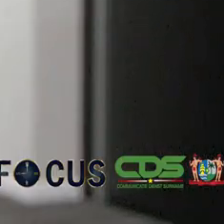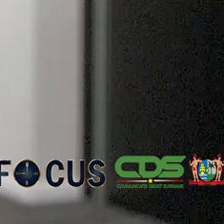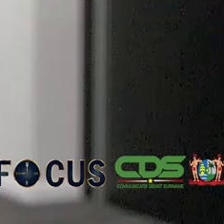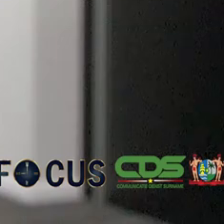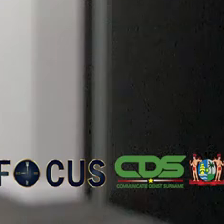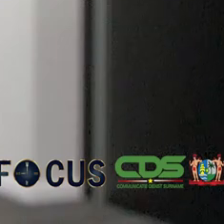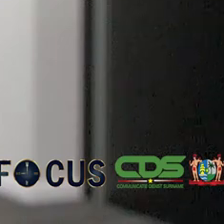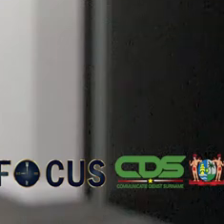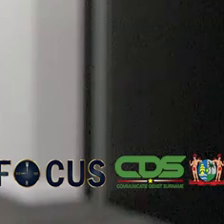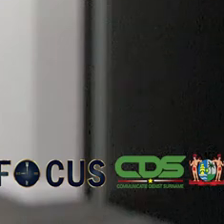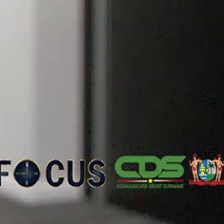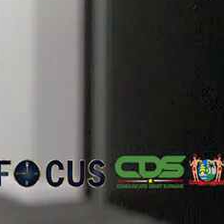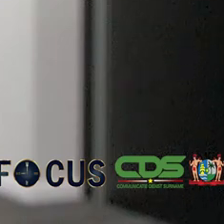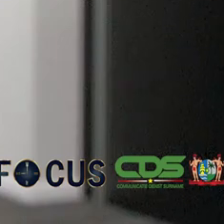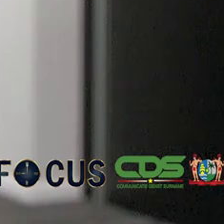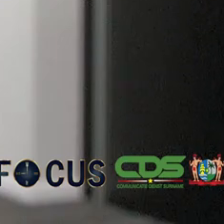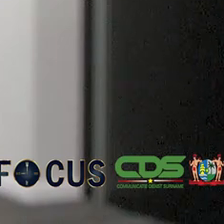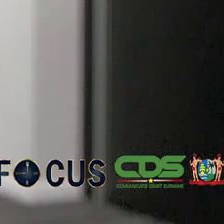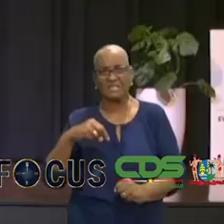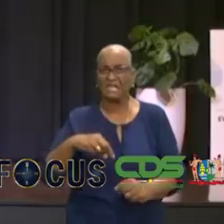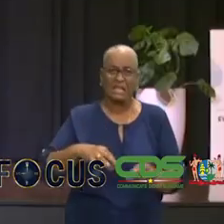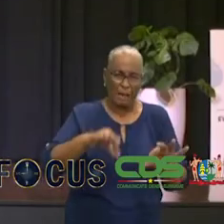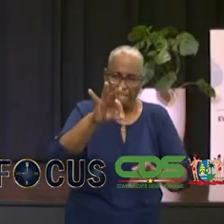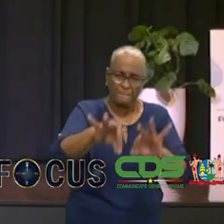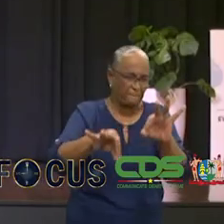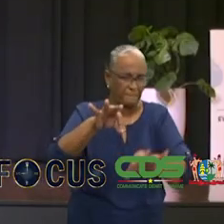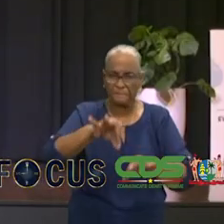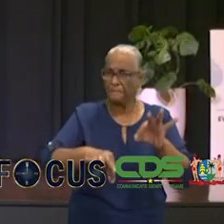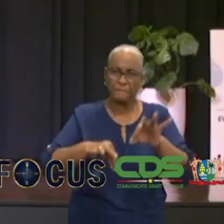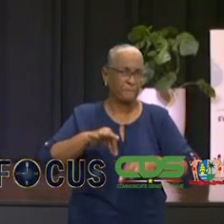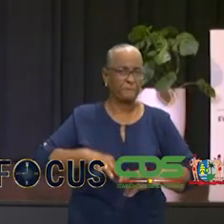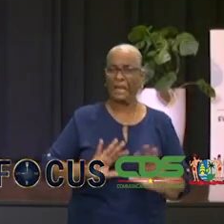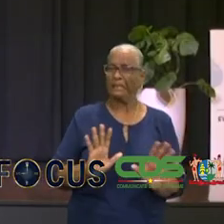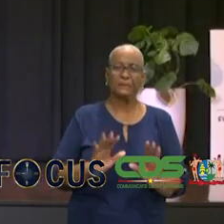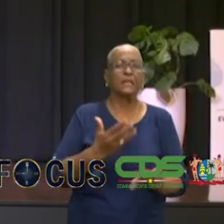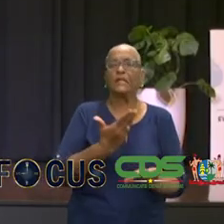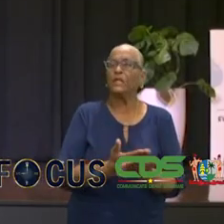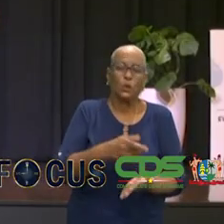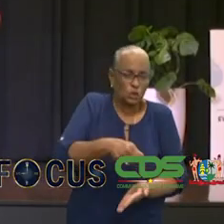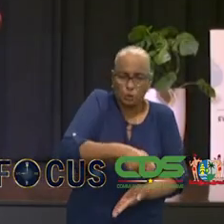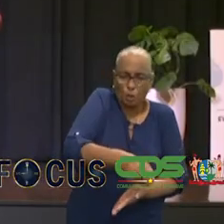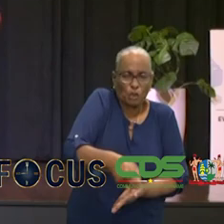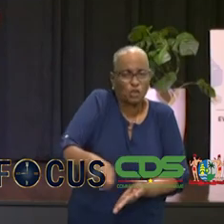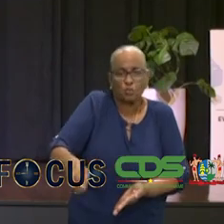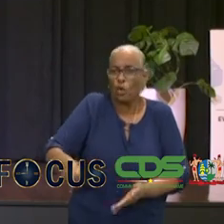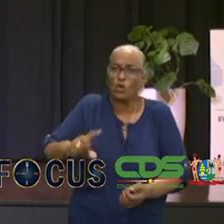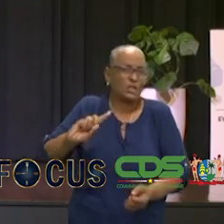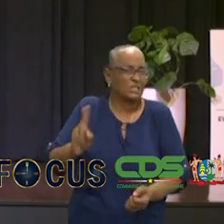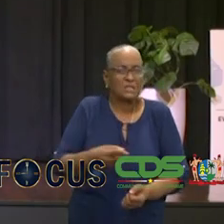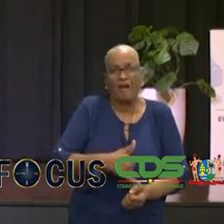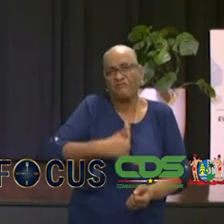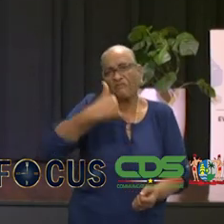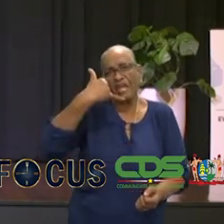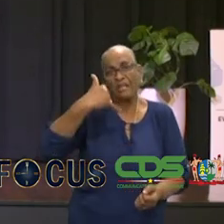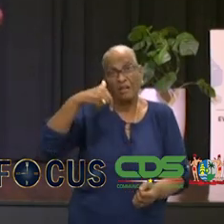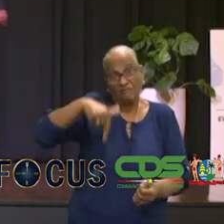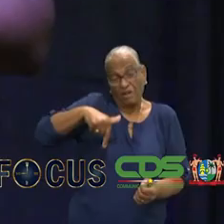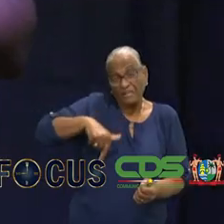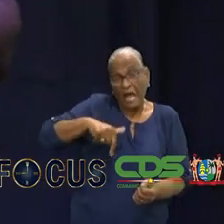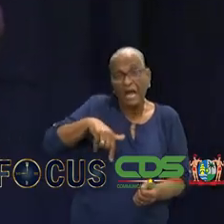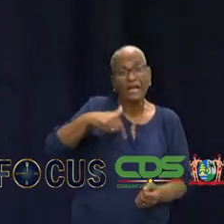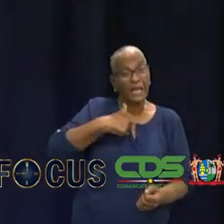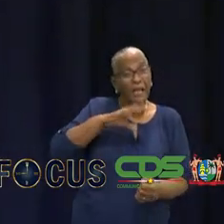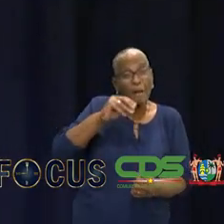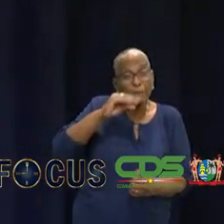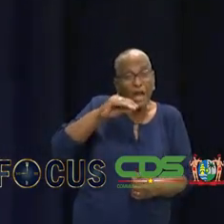hebben. En in feite wordt er gekeken naar civil, er wordt gekeken naar society en er wordt gekeken naar security. Ja, het is gewoon voor de